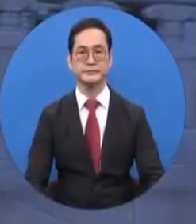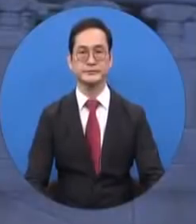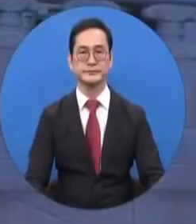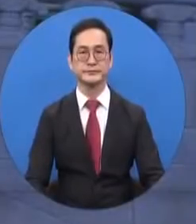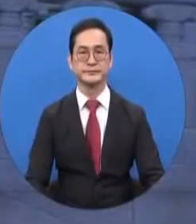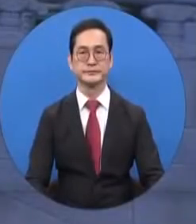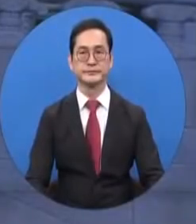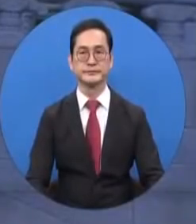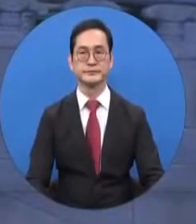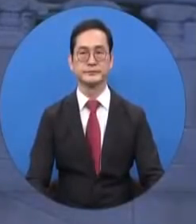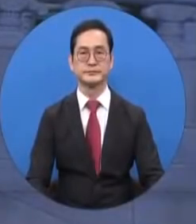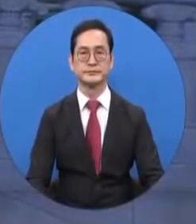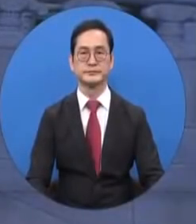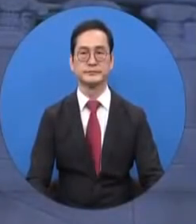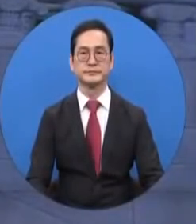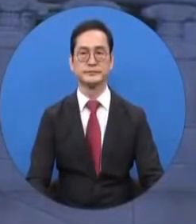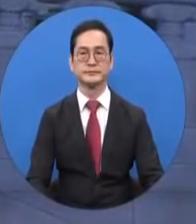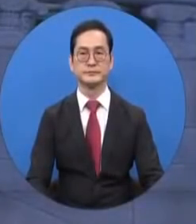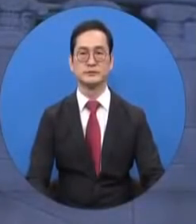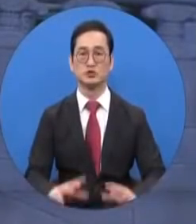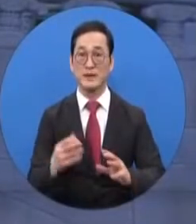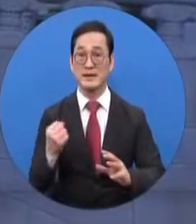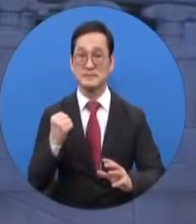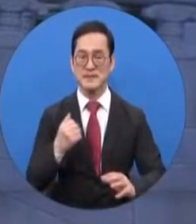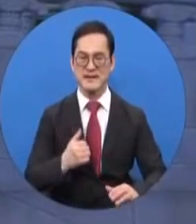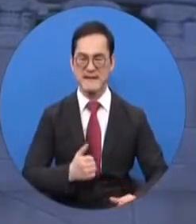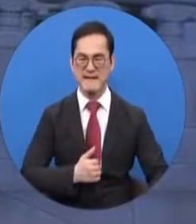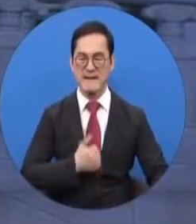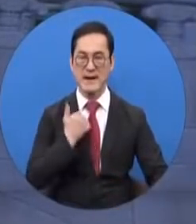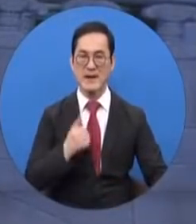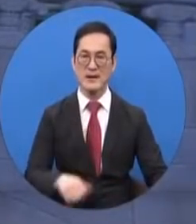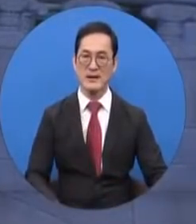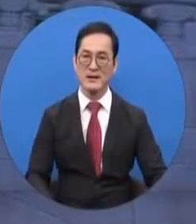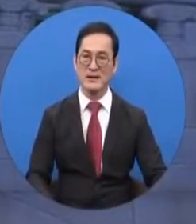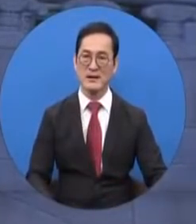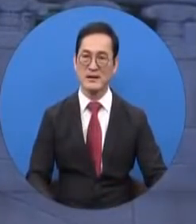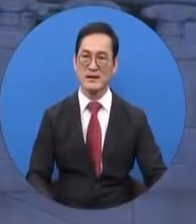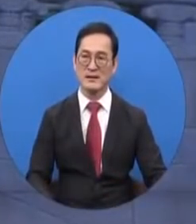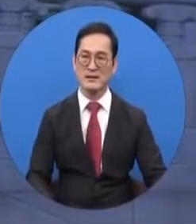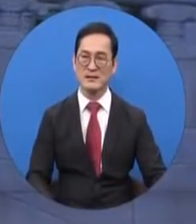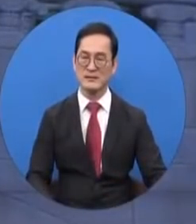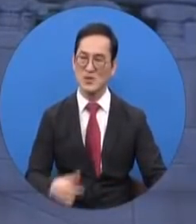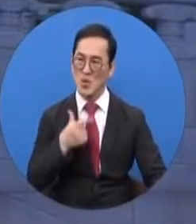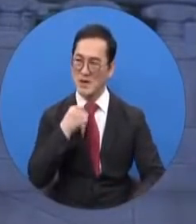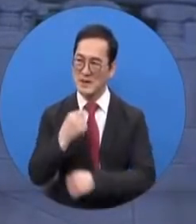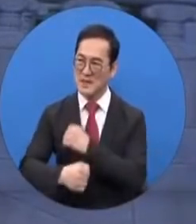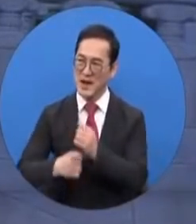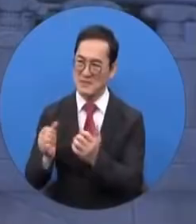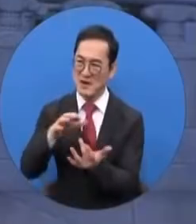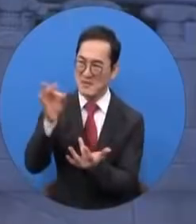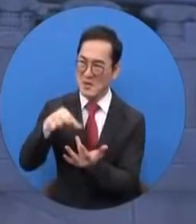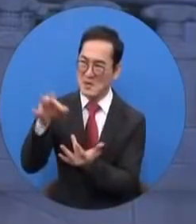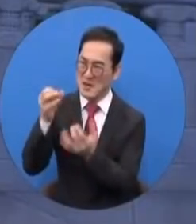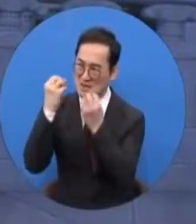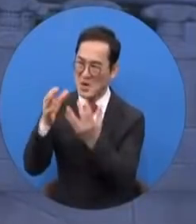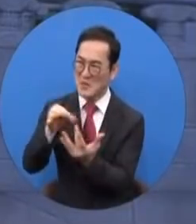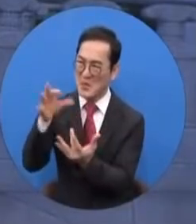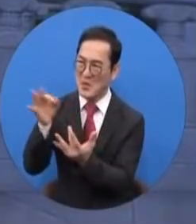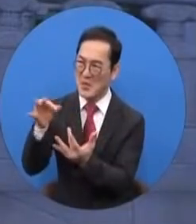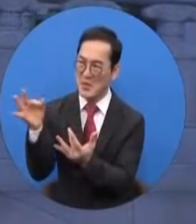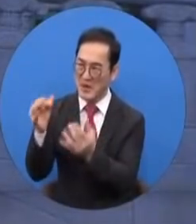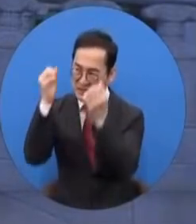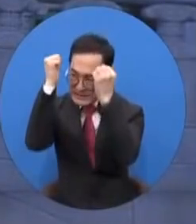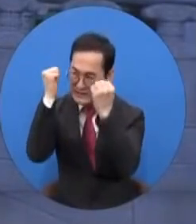자 이제 여당이 된 국민의힘 입장은 굉장히 격앙돼 있습니다. 알박기 인사들만 도처에 보더라도 이건 상식박기다. 어떻게 이럴 수 있냐라는